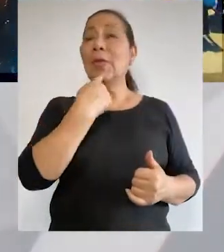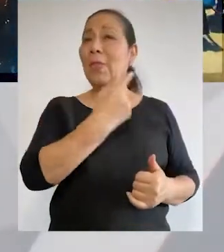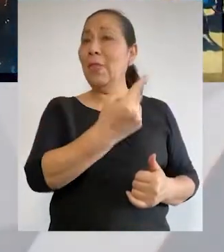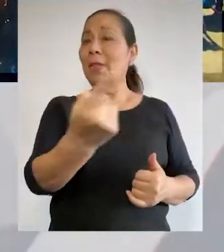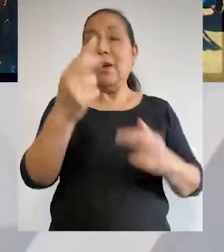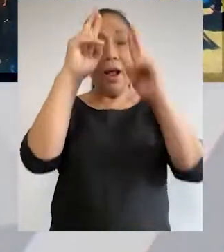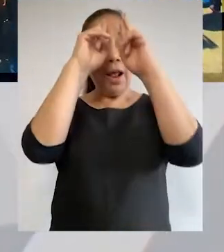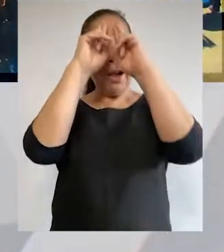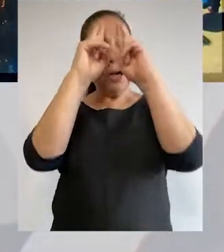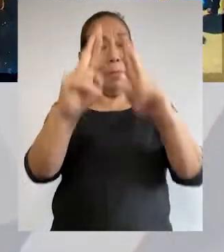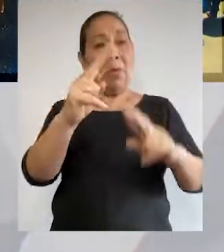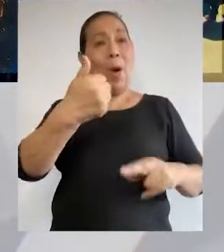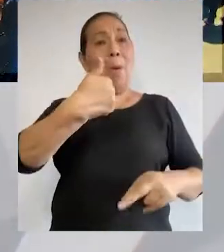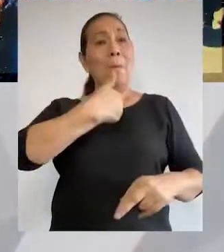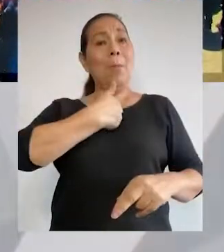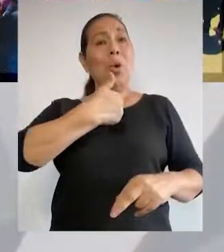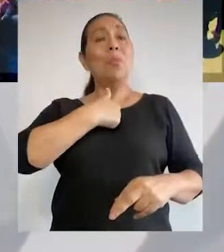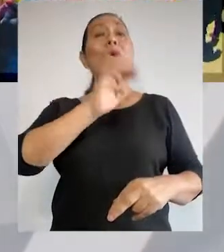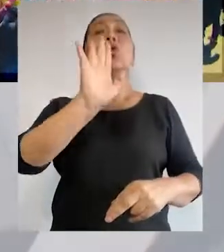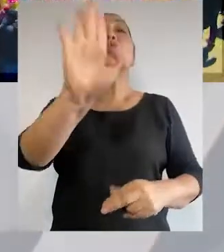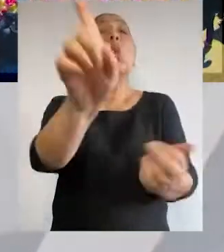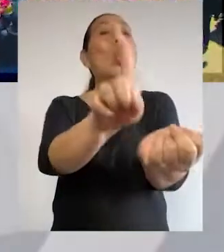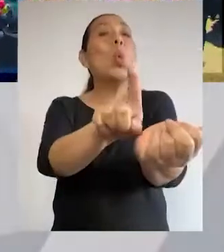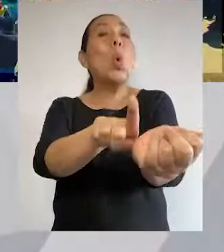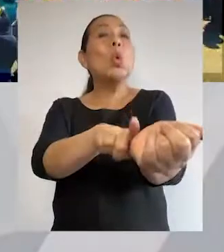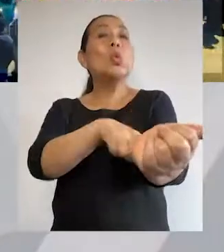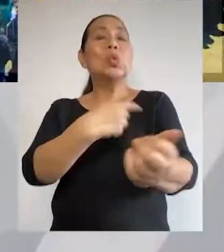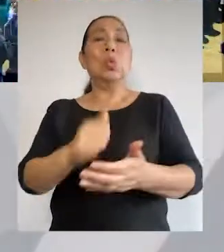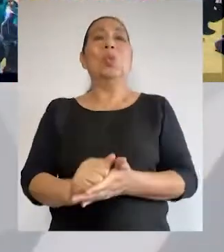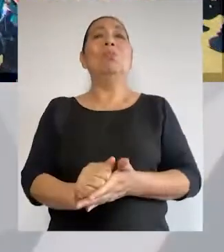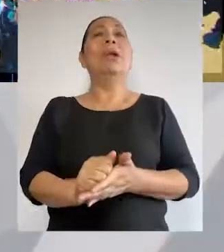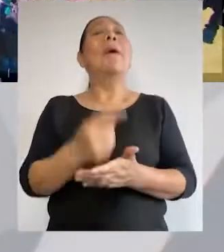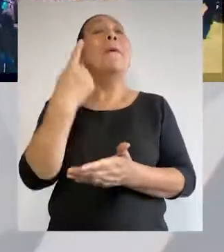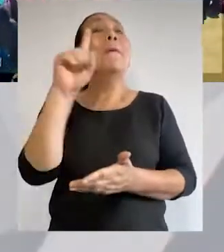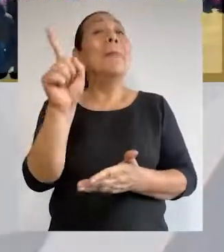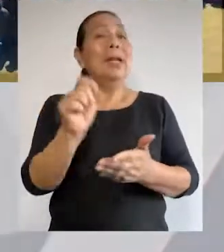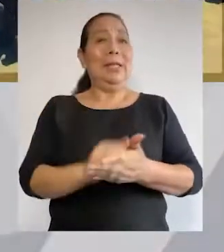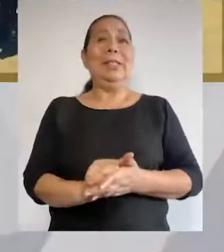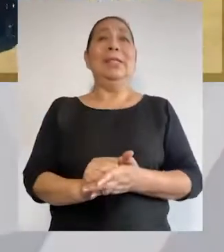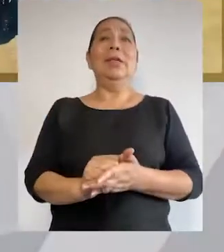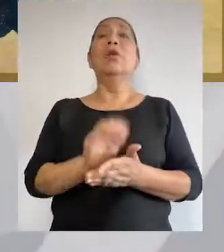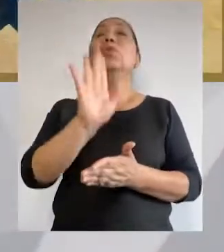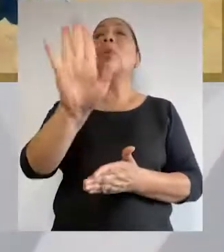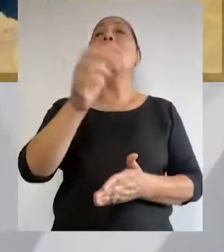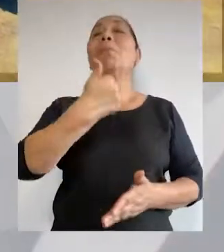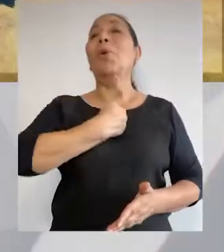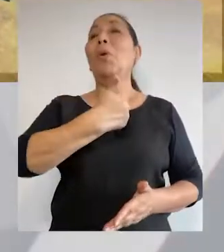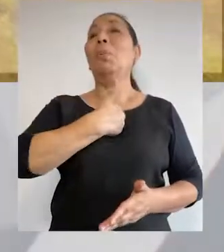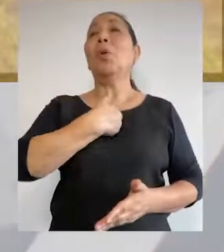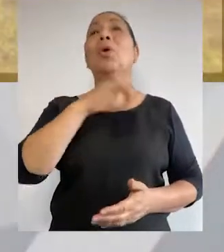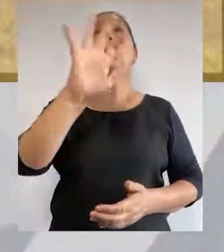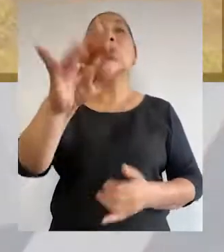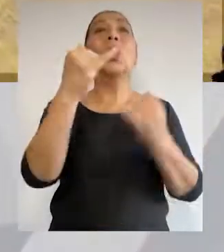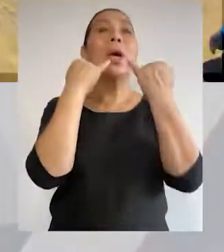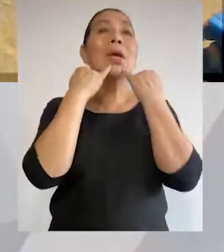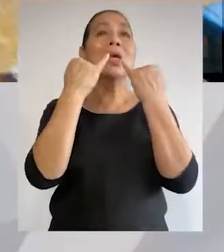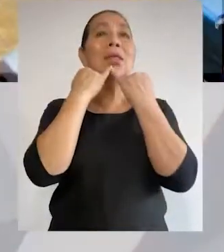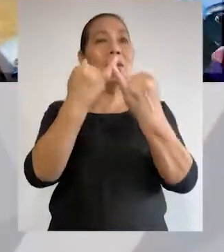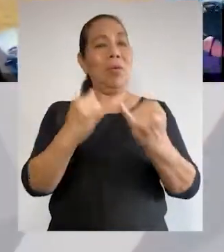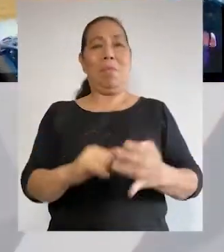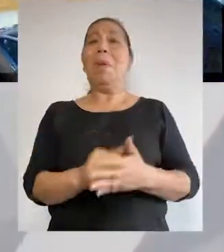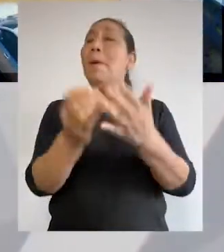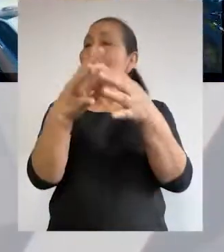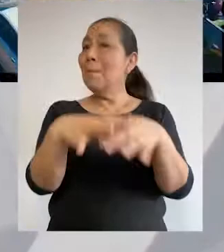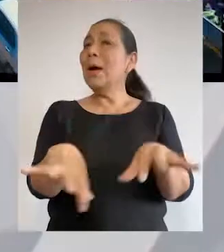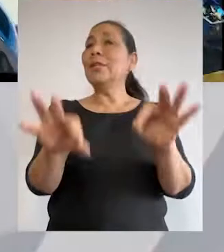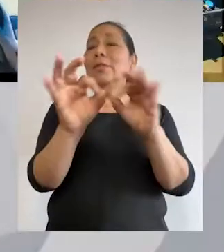Kayna kaptinmi ñawpa pachamantaraq llaqtapa yachayninkuna, kawsayninkuna hinallataq llaqta simikunapas